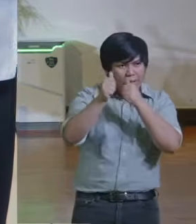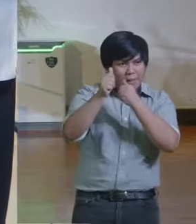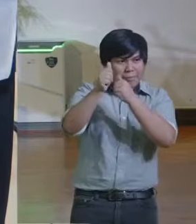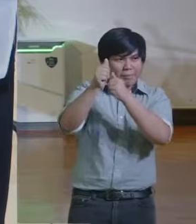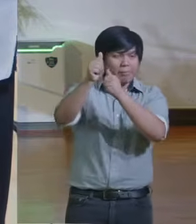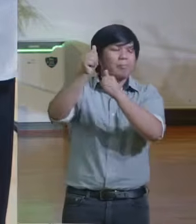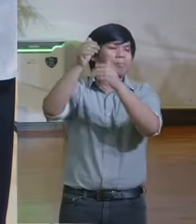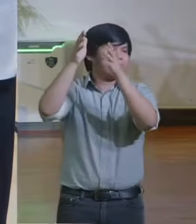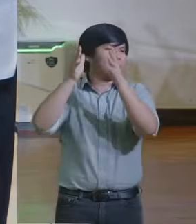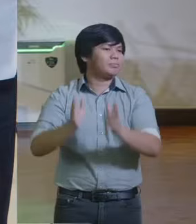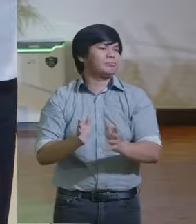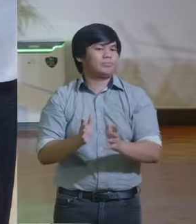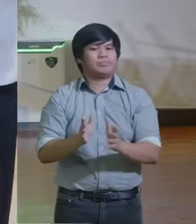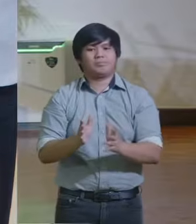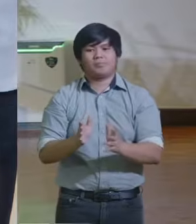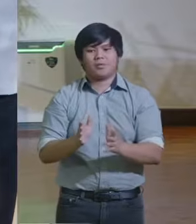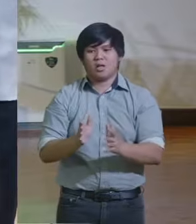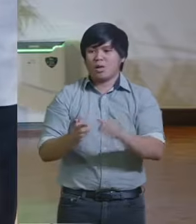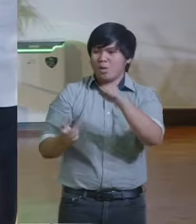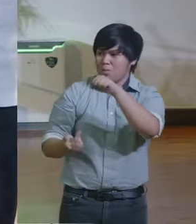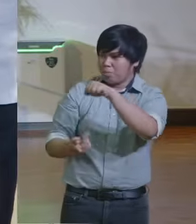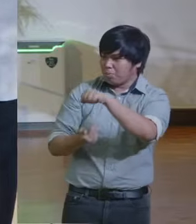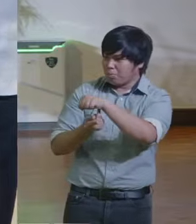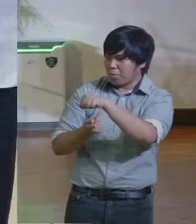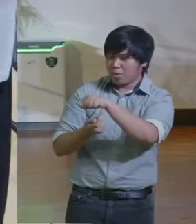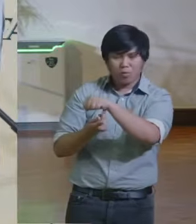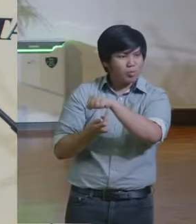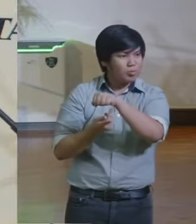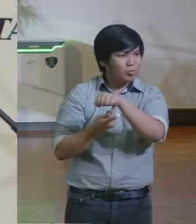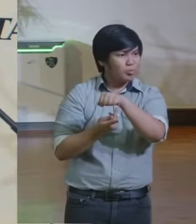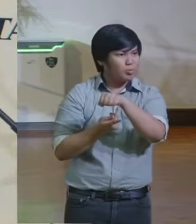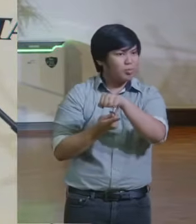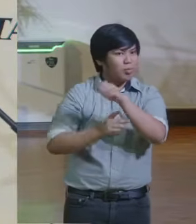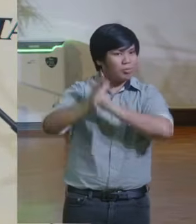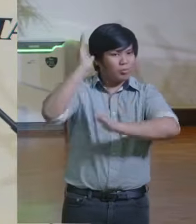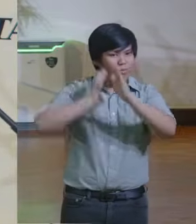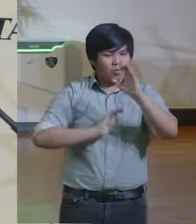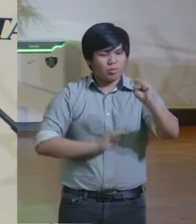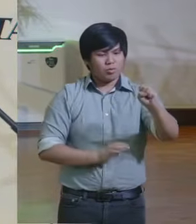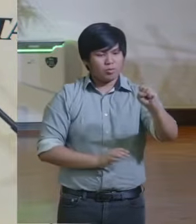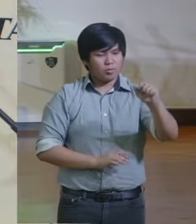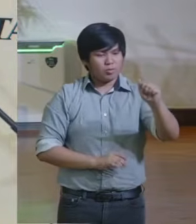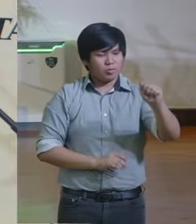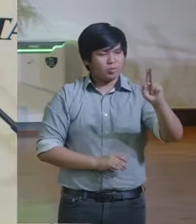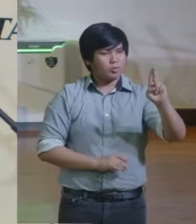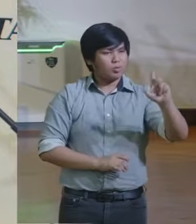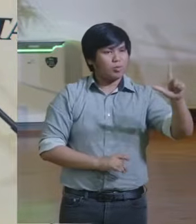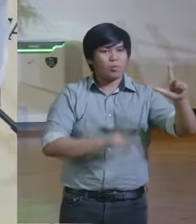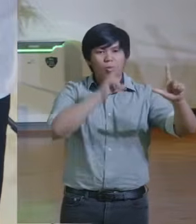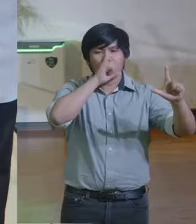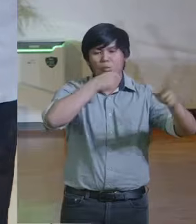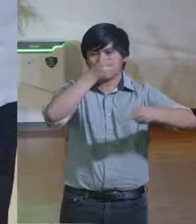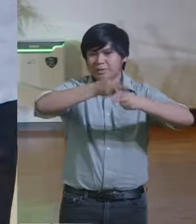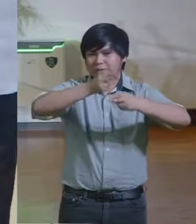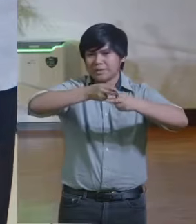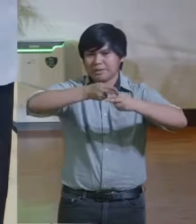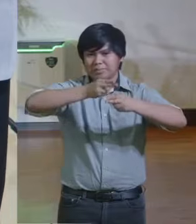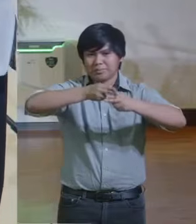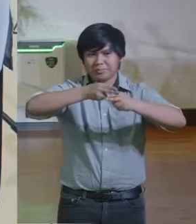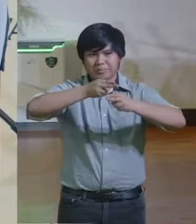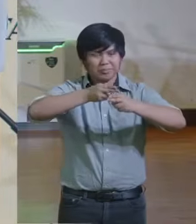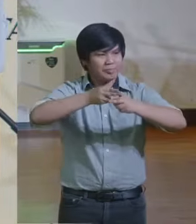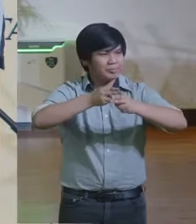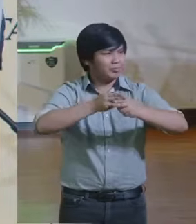tayo. No? Si Paul, ito po yung dating si Saul. No? Si Saul of Tarsus